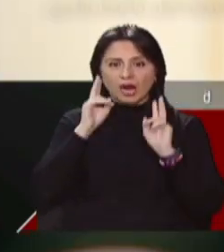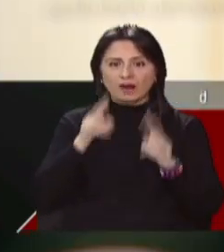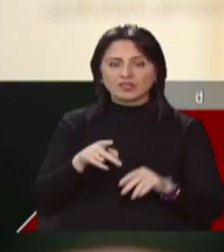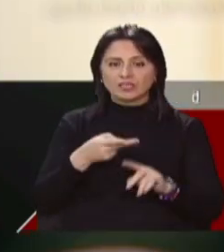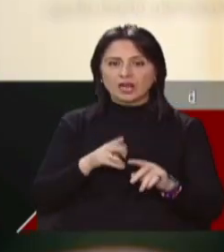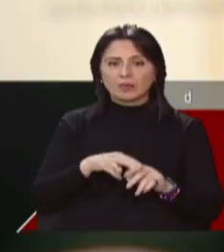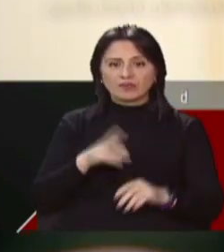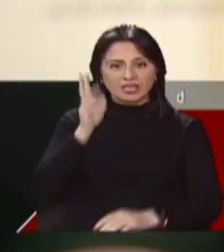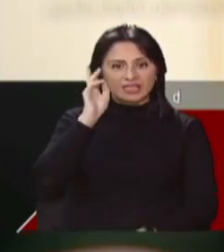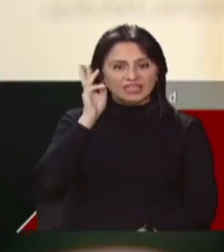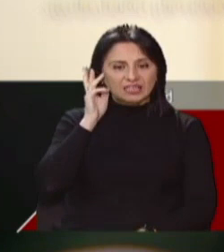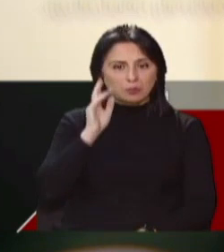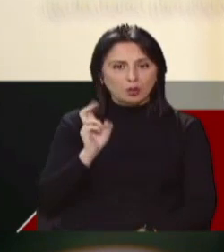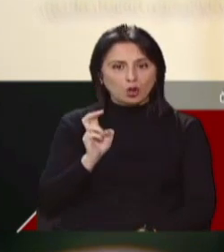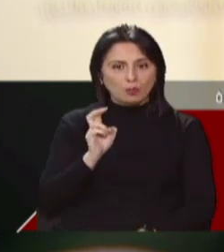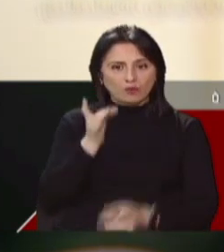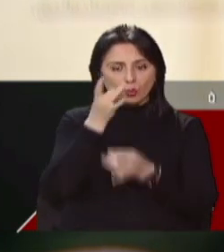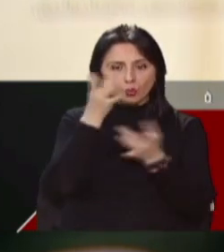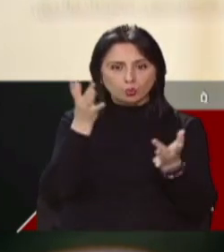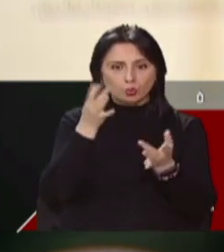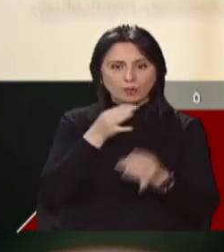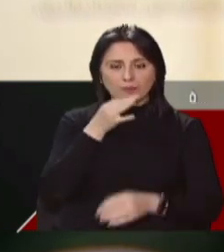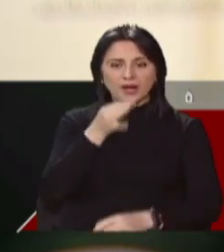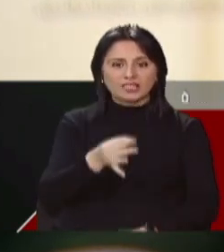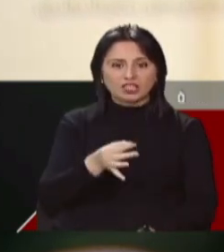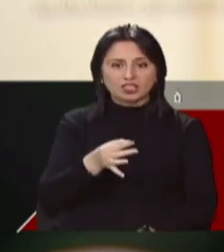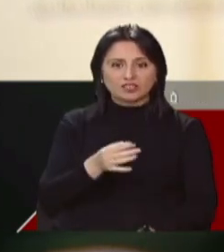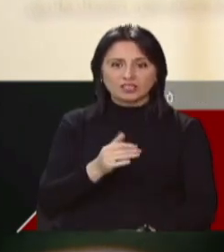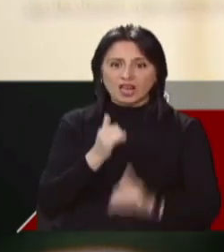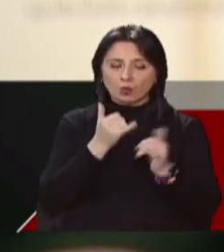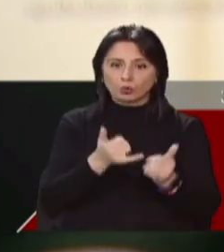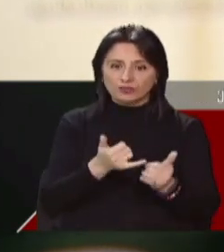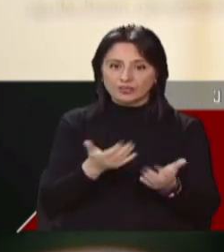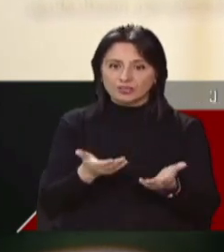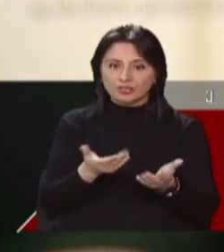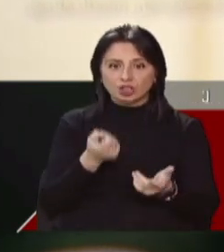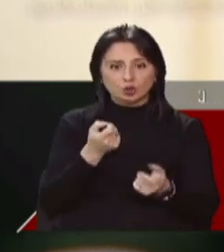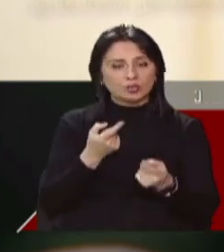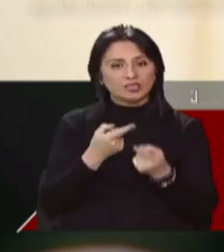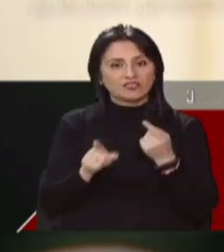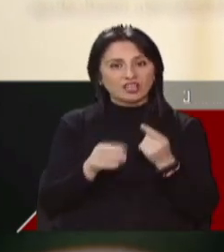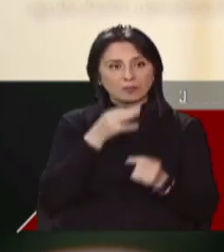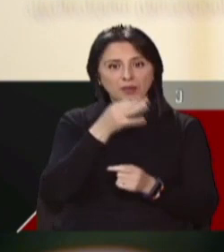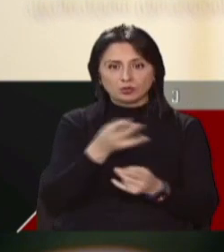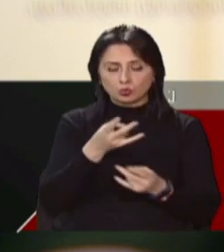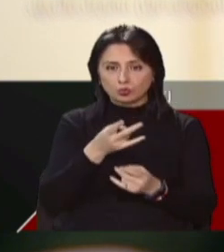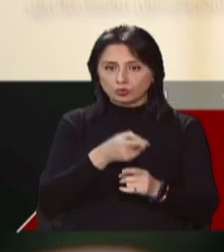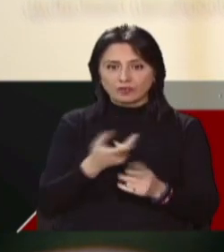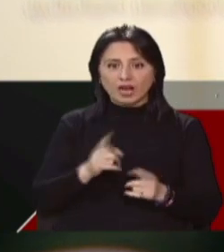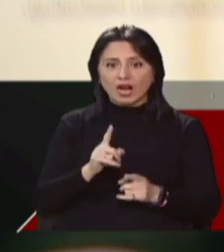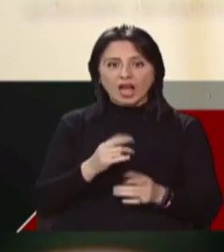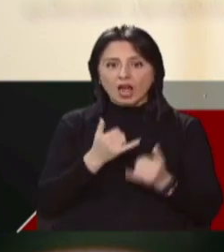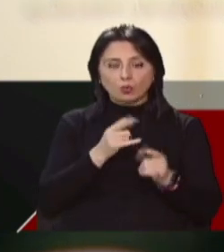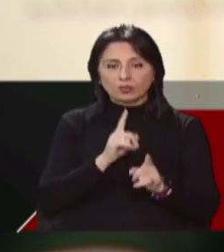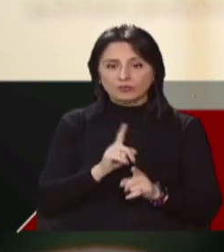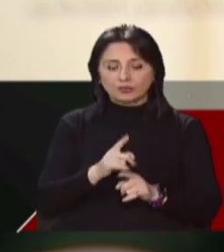ამას დიპლომატიურ კულტურული პასუხი ეკუთვნის, ცოტა სხვანაირი პასუხი ეკუთვნის თუ რა